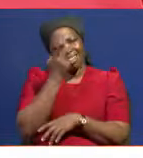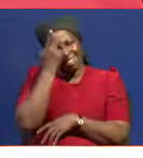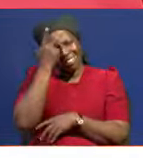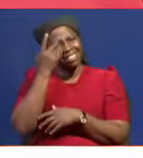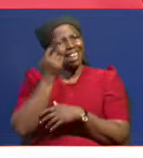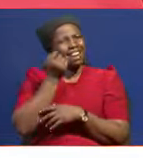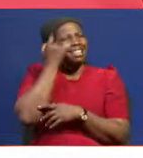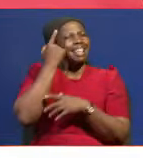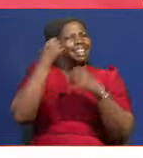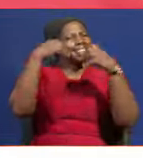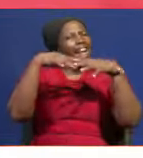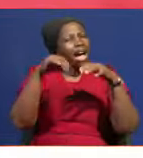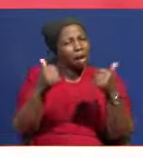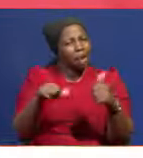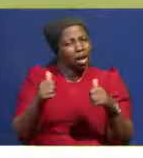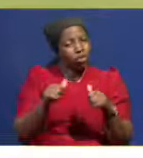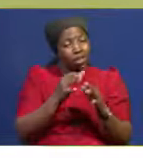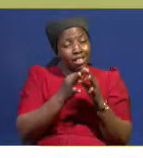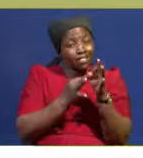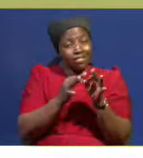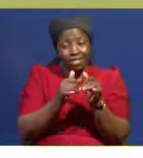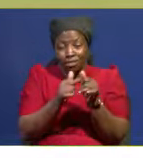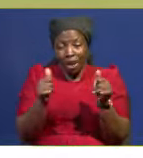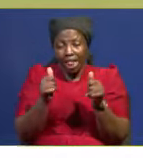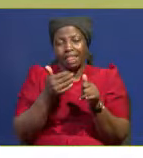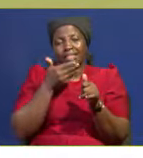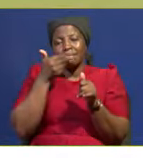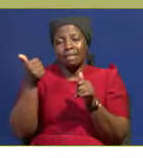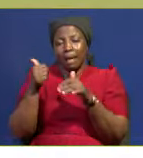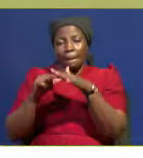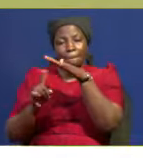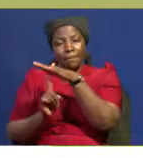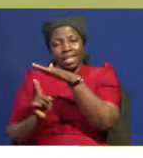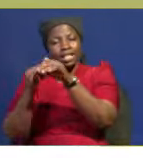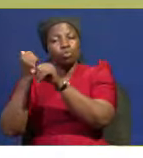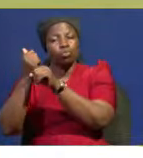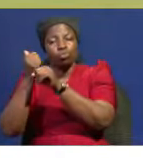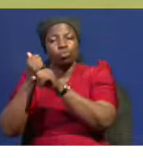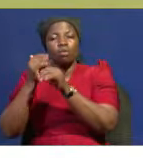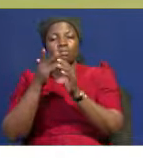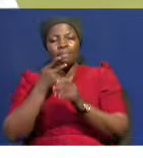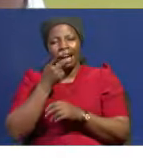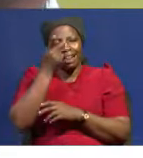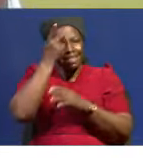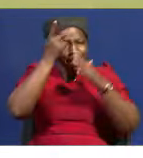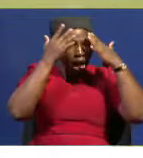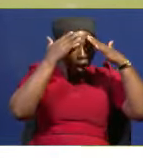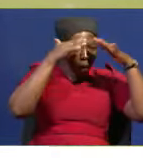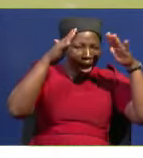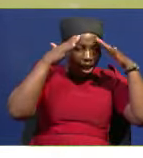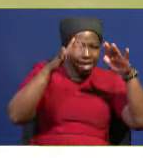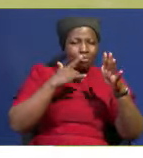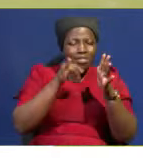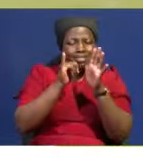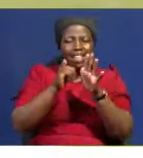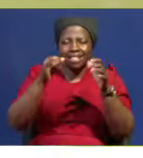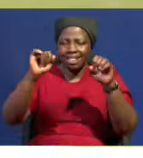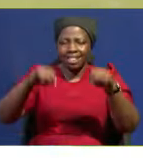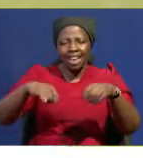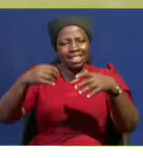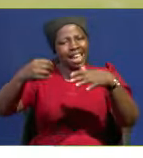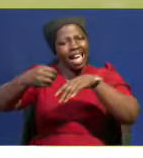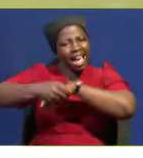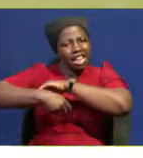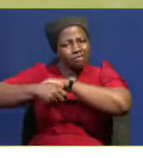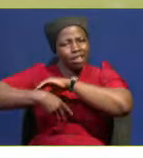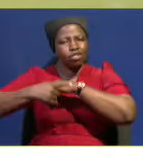ingekuwa pia vizuri, ministry pia iweze kufanya kama ni mahamasisho ya wazazi ambao waweze kutueleza sisi kama